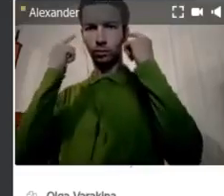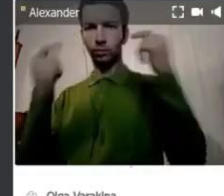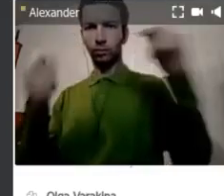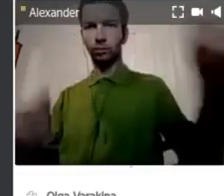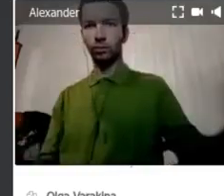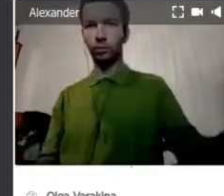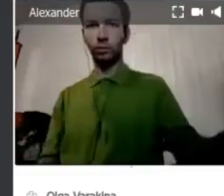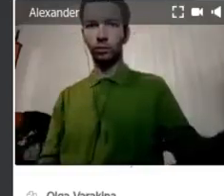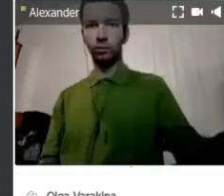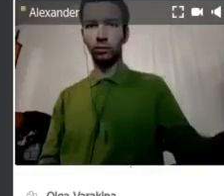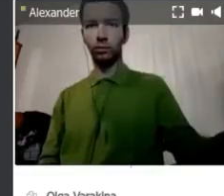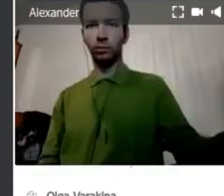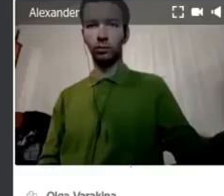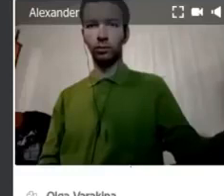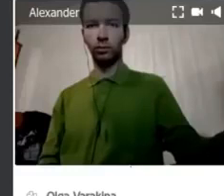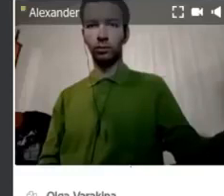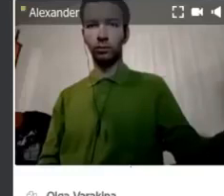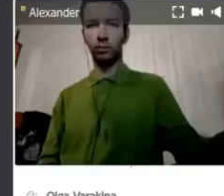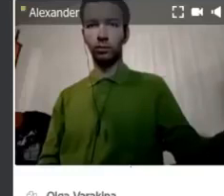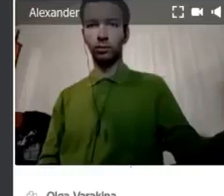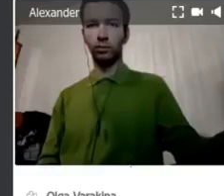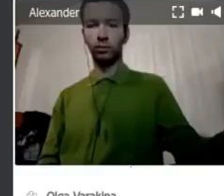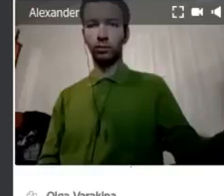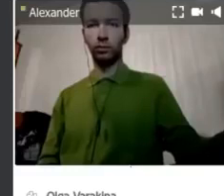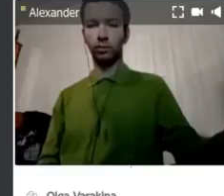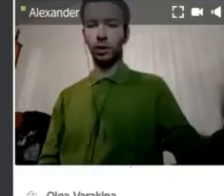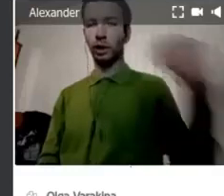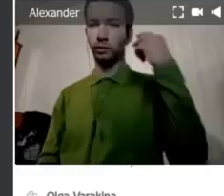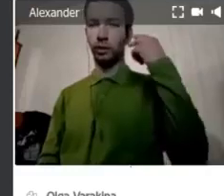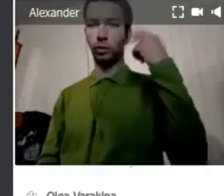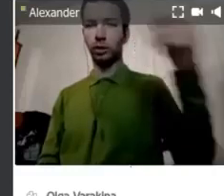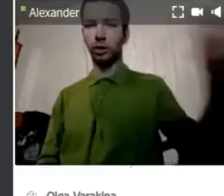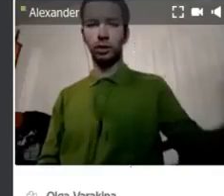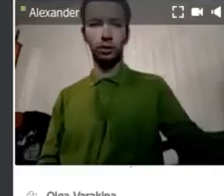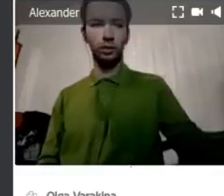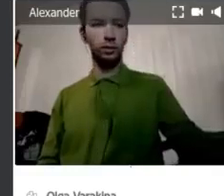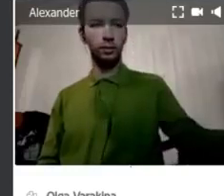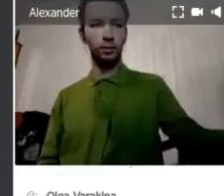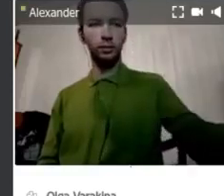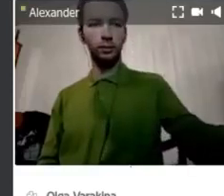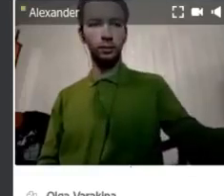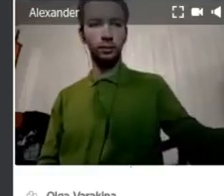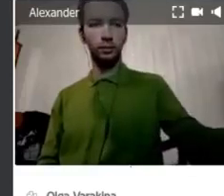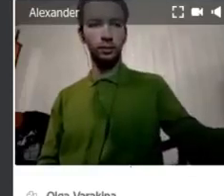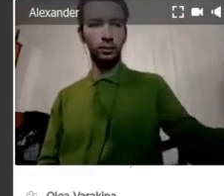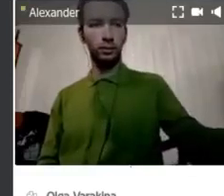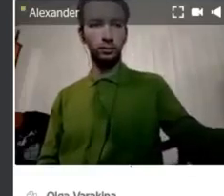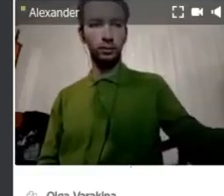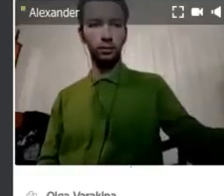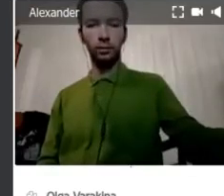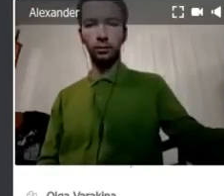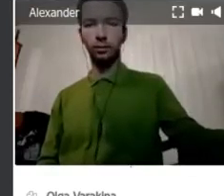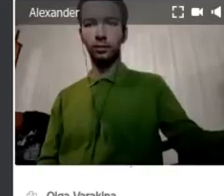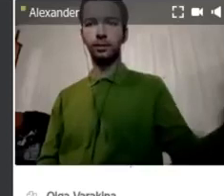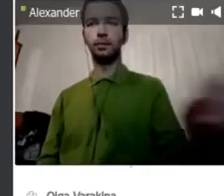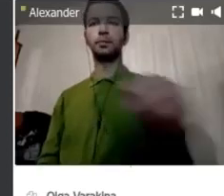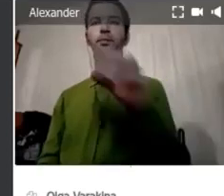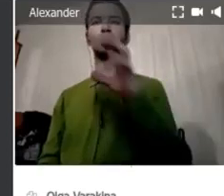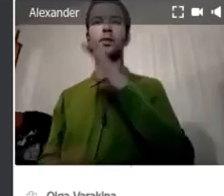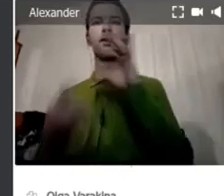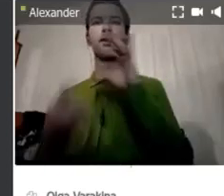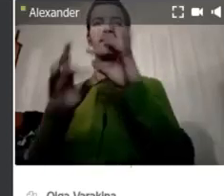двоилось. Итак, как я сказал уже, что инвестиция, она очень объемная и обширная, ее